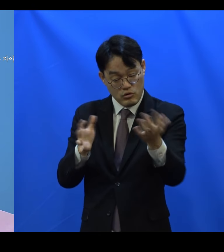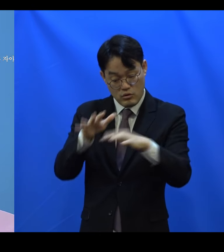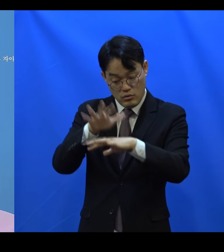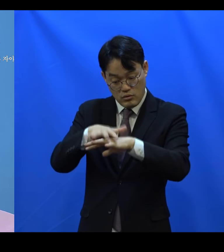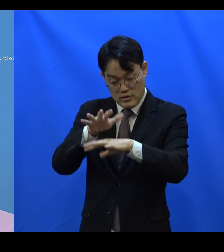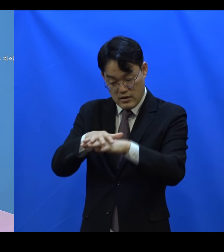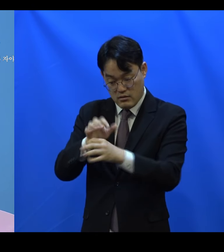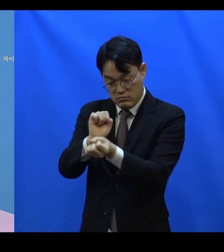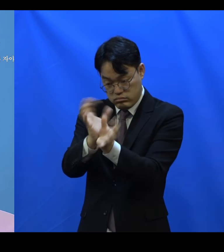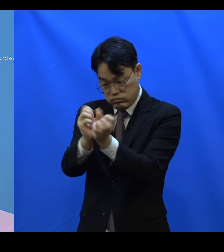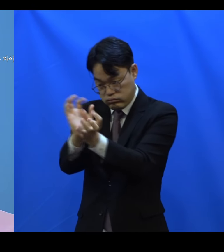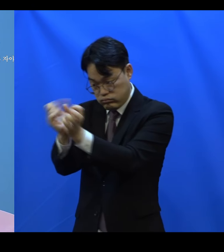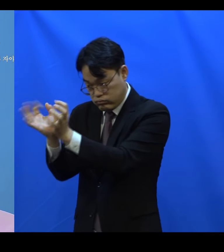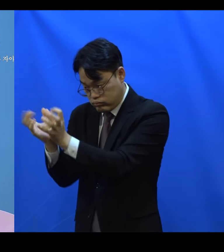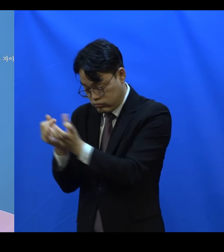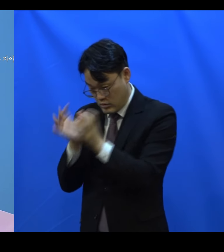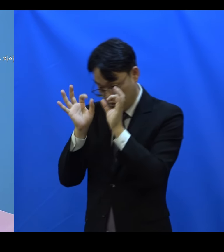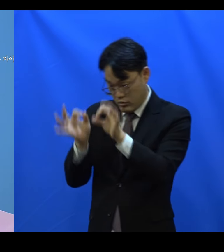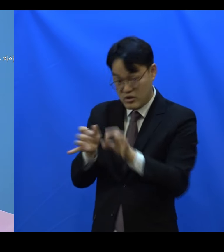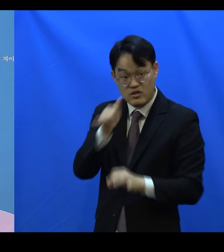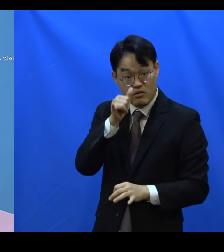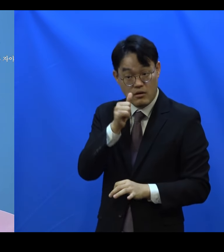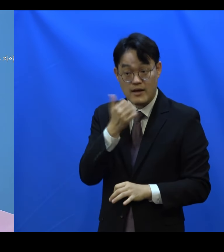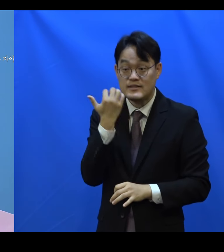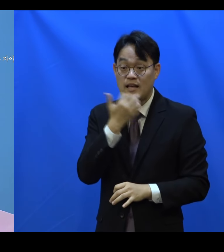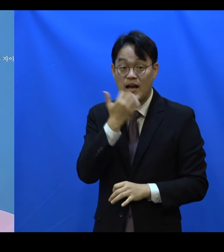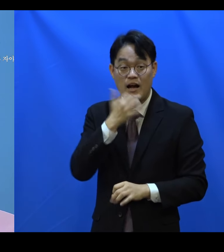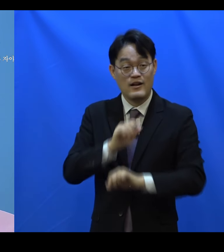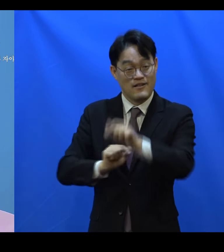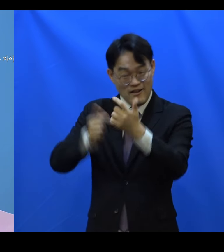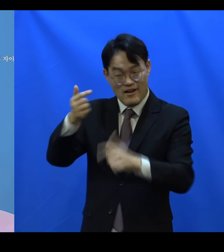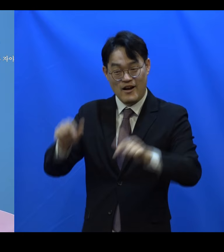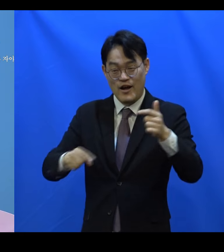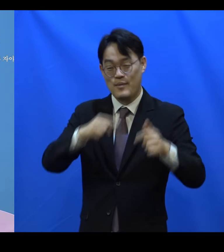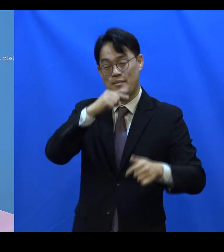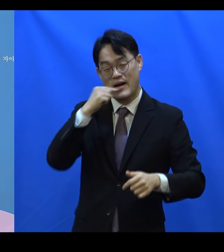적이 있죠? 너무 다양해요, 장미가.